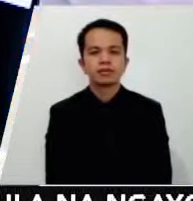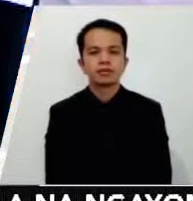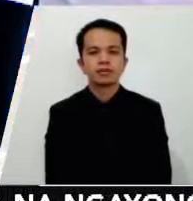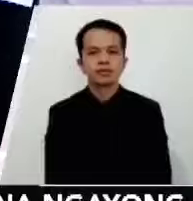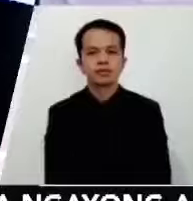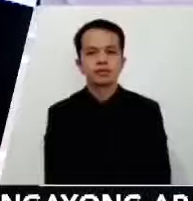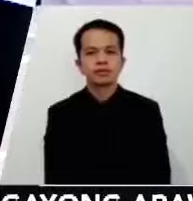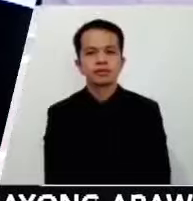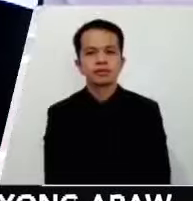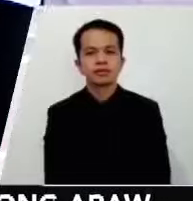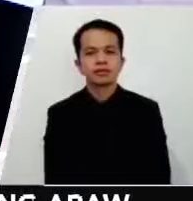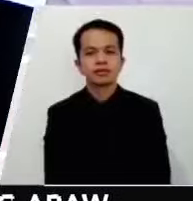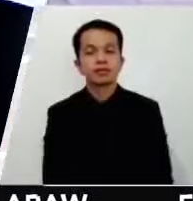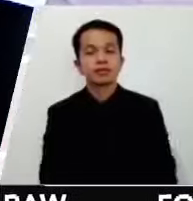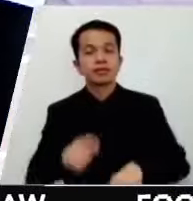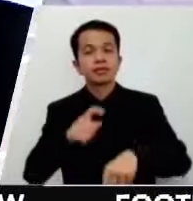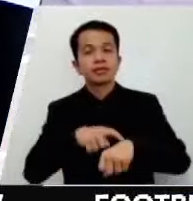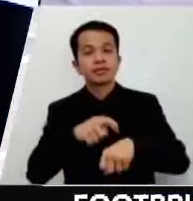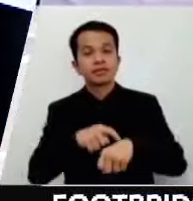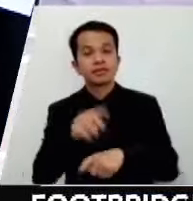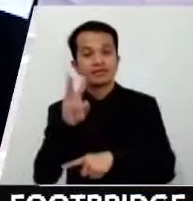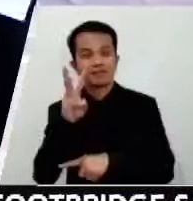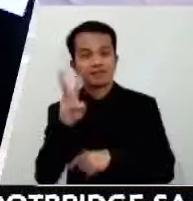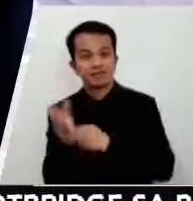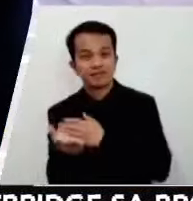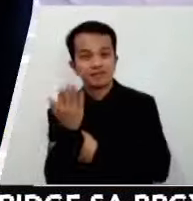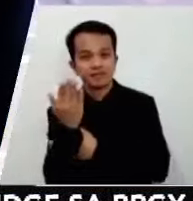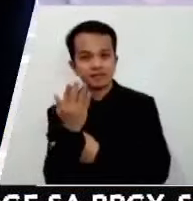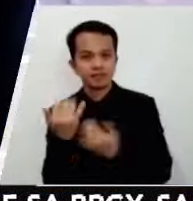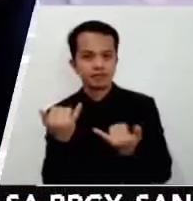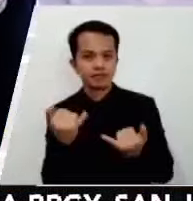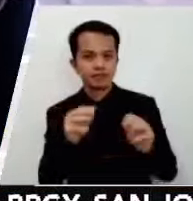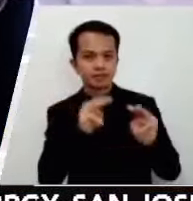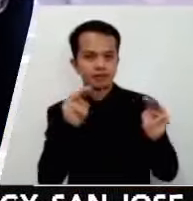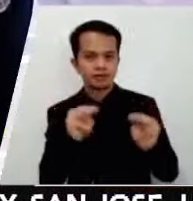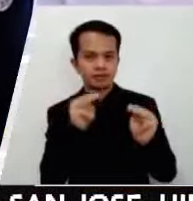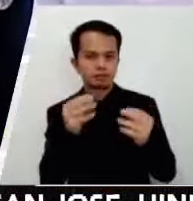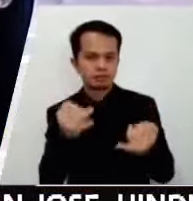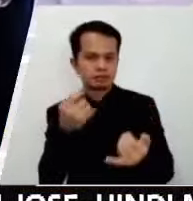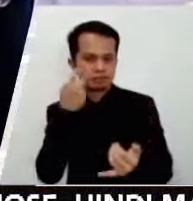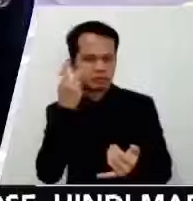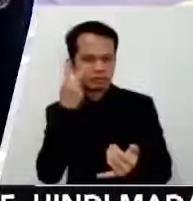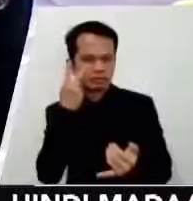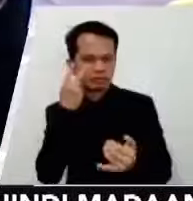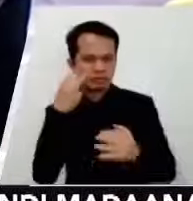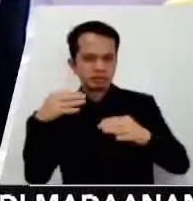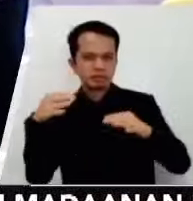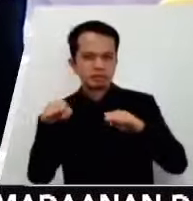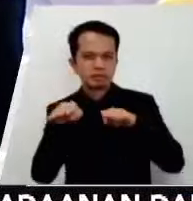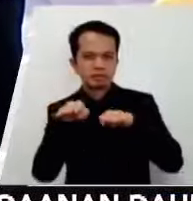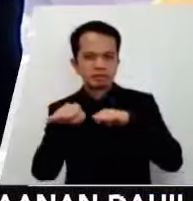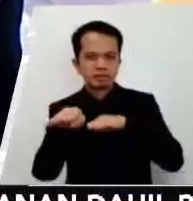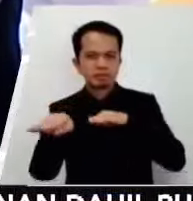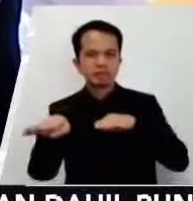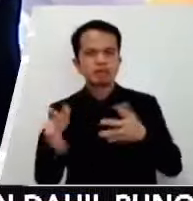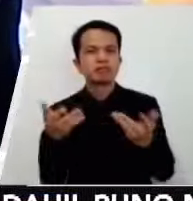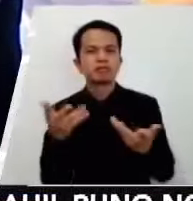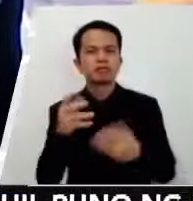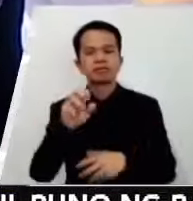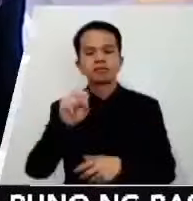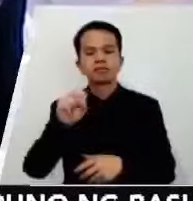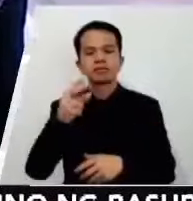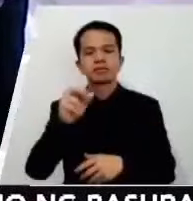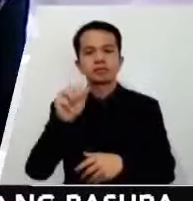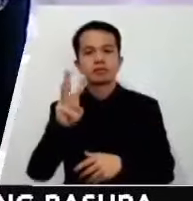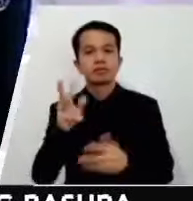Alas 6.23 ng umaga, ngayon pong araw ng Lunes. Tingnan ho natin ang traffic dyan sa may bahagi ng Shaw Boulevard sa Pasig.